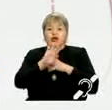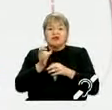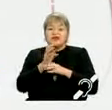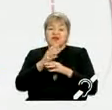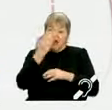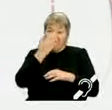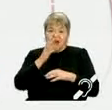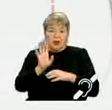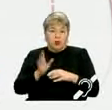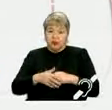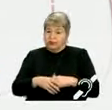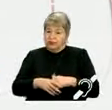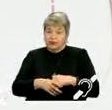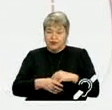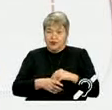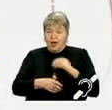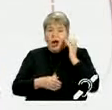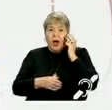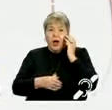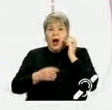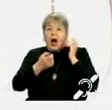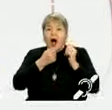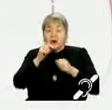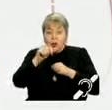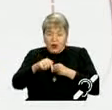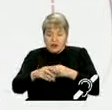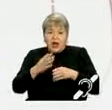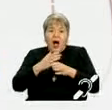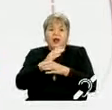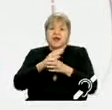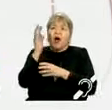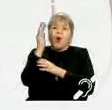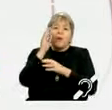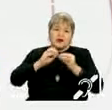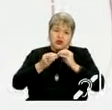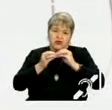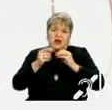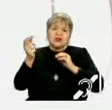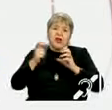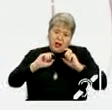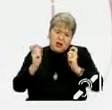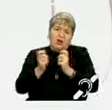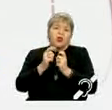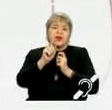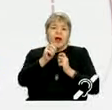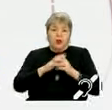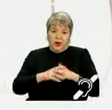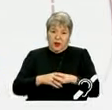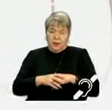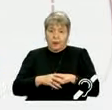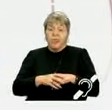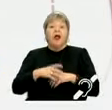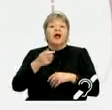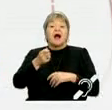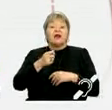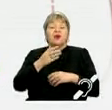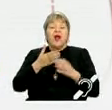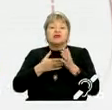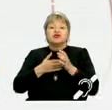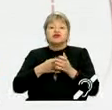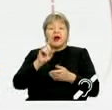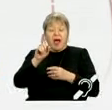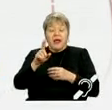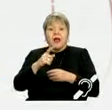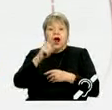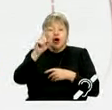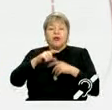Eu anul ăsta m-ai tăiat de la mine, că m-au primit și bonul scat. Cardurile de energie vor ajunge la beneficiari luna viitoare, iar plățile se fac